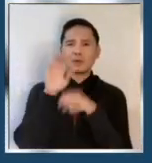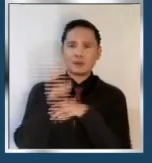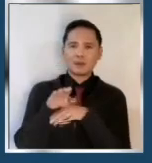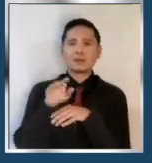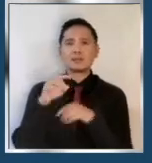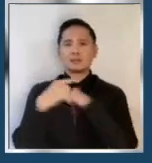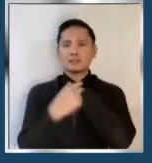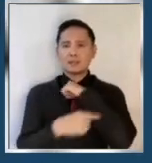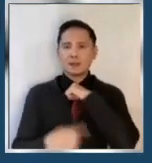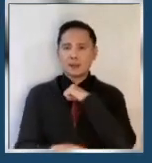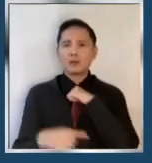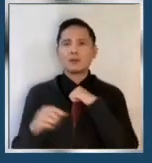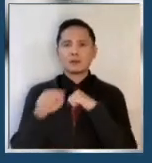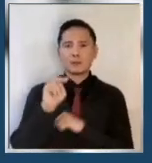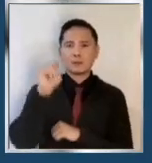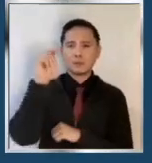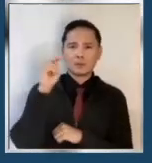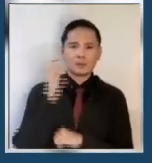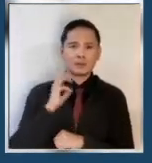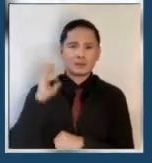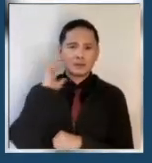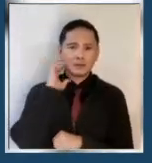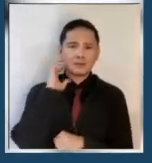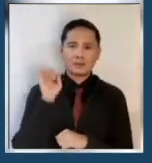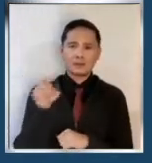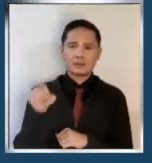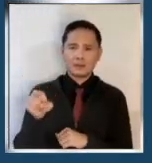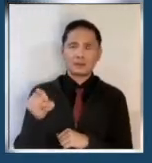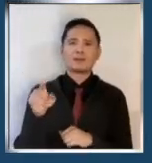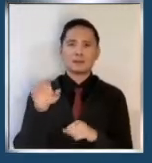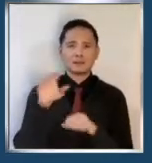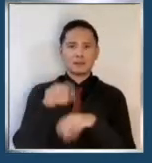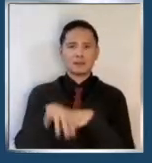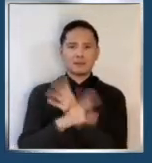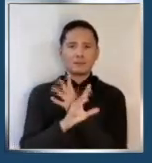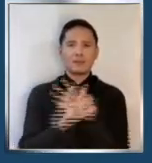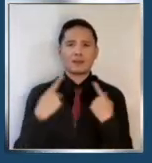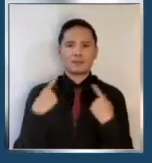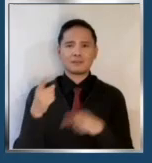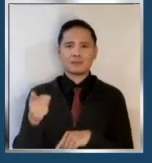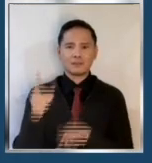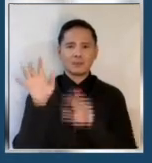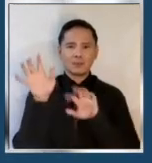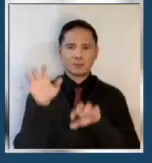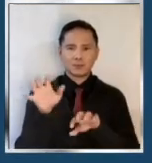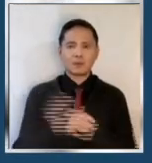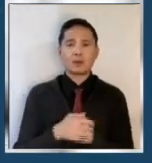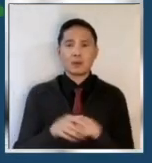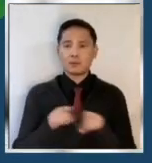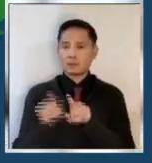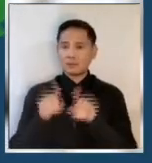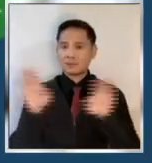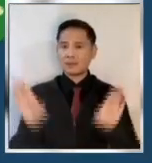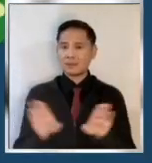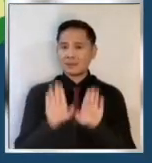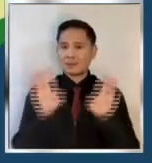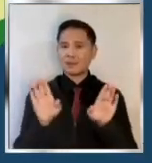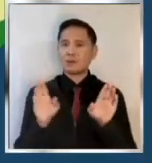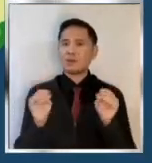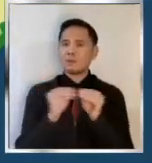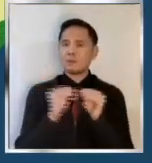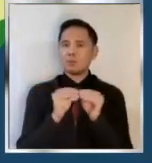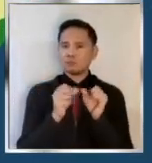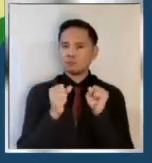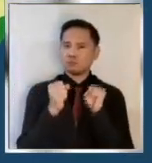Northern Mindanao, dyan sa may Soccsargent at Davao Region. Pero mga kapuso, pagdating ng Linggo, mas malalakas yung inaasahang mga